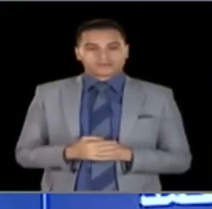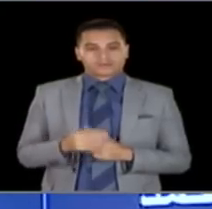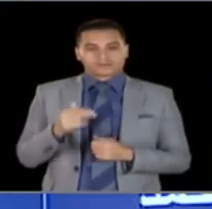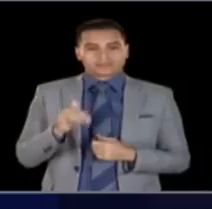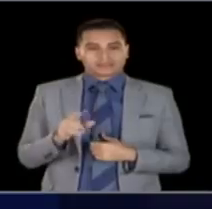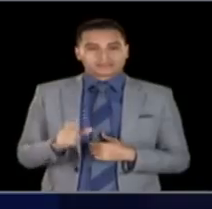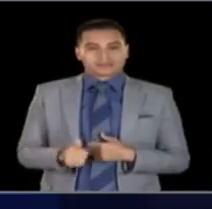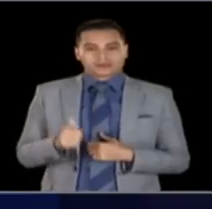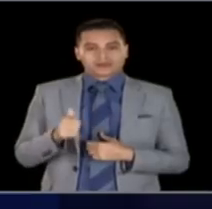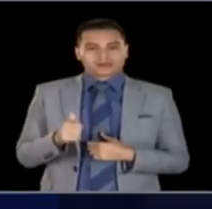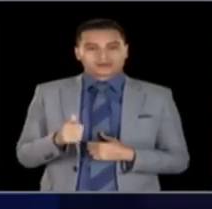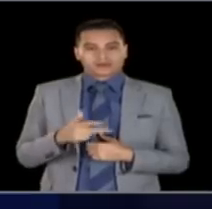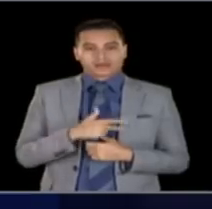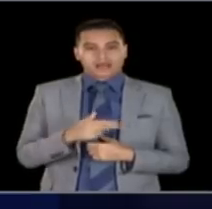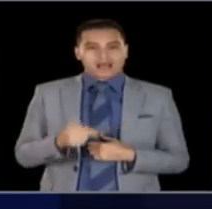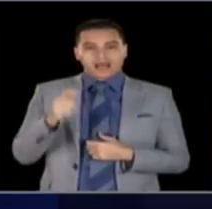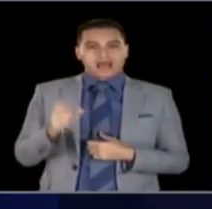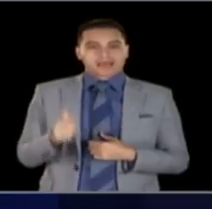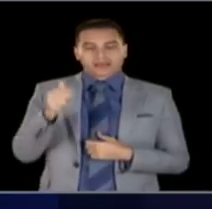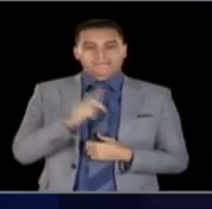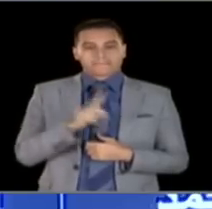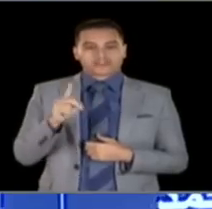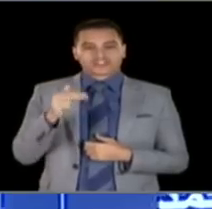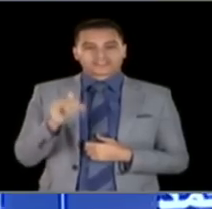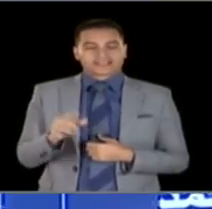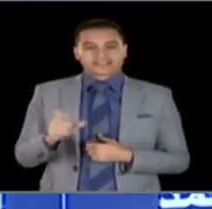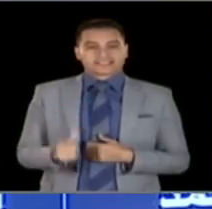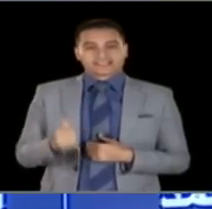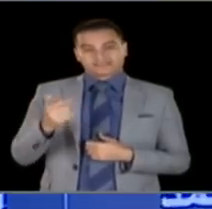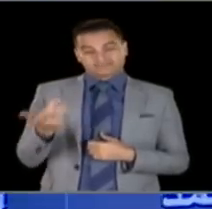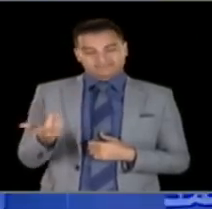غينيا. غانا. كوامي نكرومه اول رئيس في غانا. برافو عليك، اجابه صحيحه.